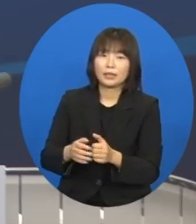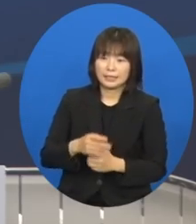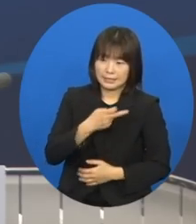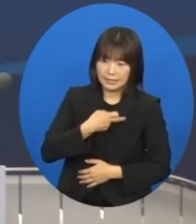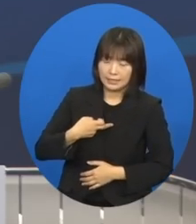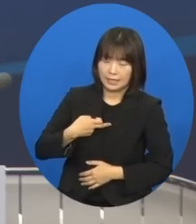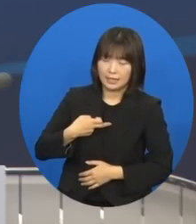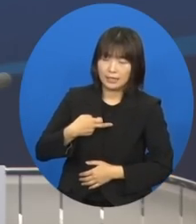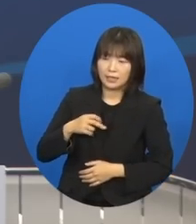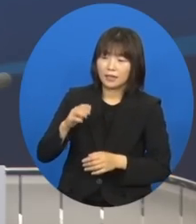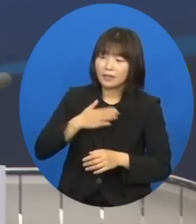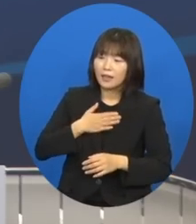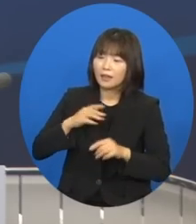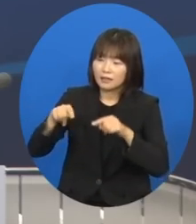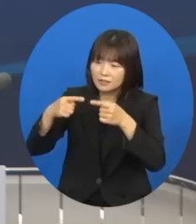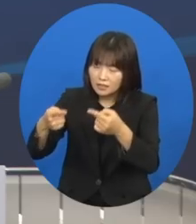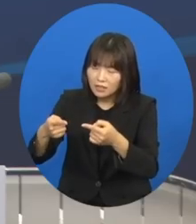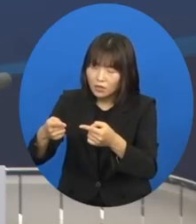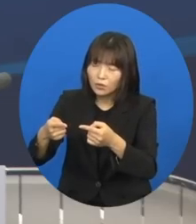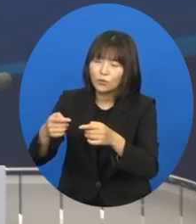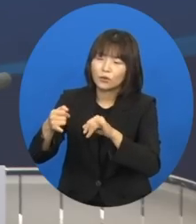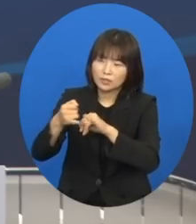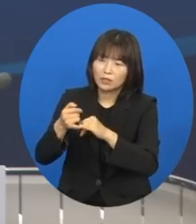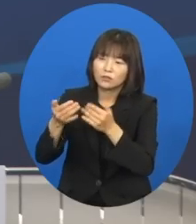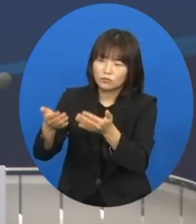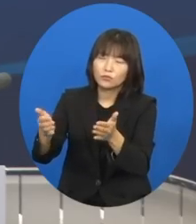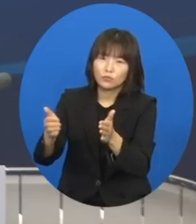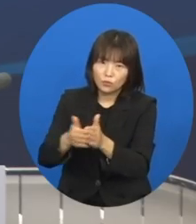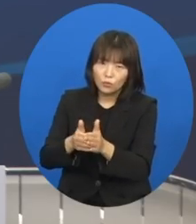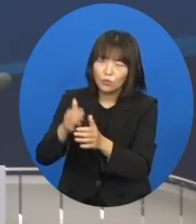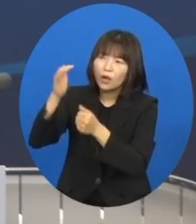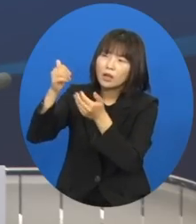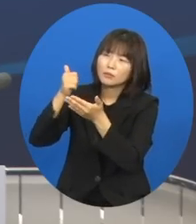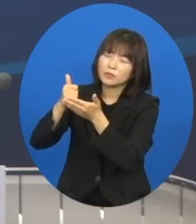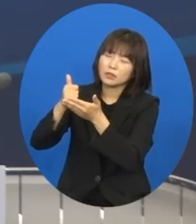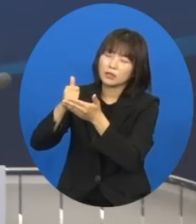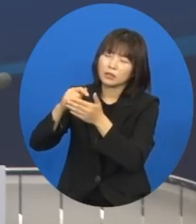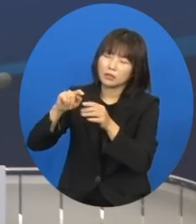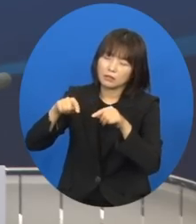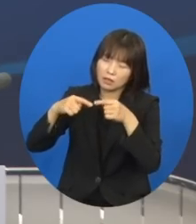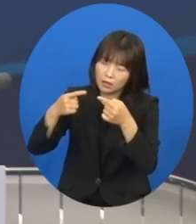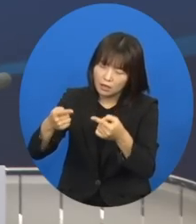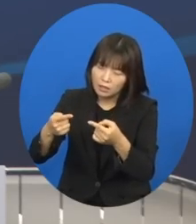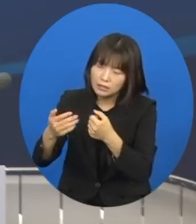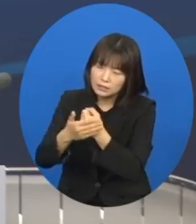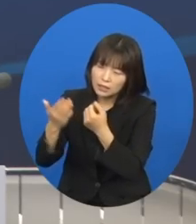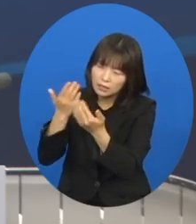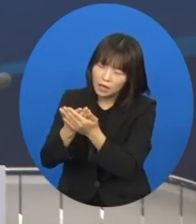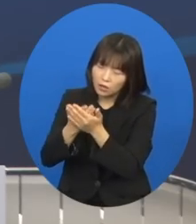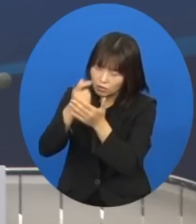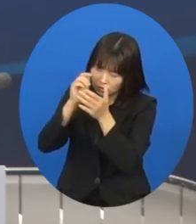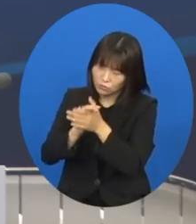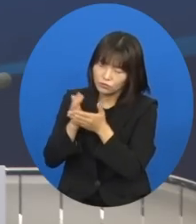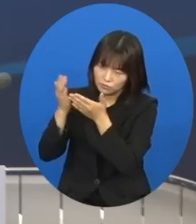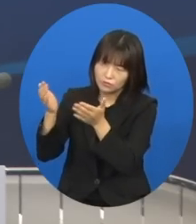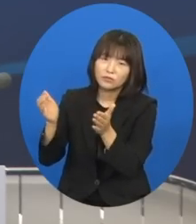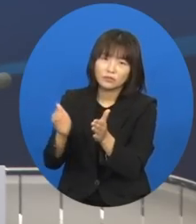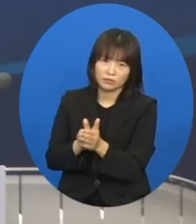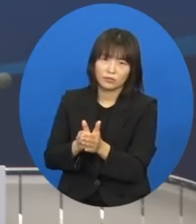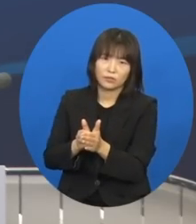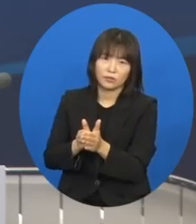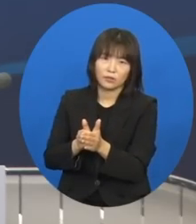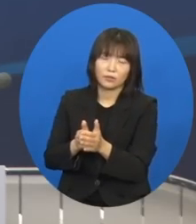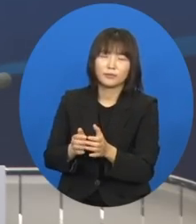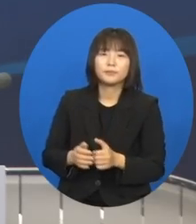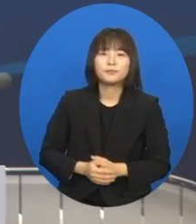하나님 은혜를 달라고 갈 수 있는 은혜를 달라고 기도를 했습니다. 결국 하나님 그 응답하셨고 결혼 주례를